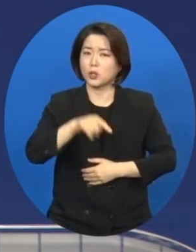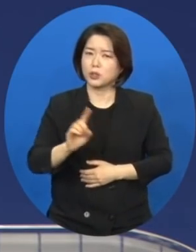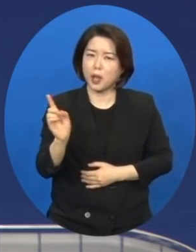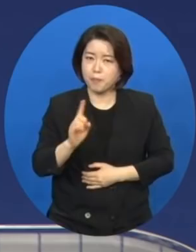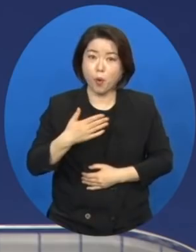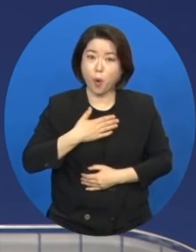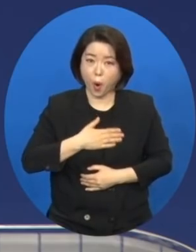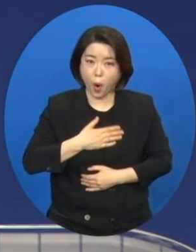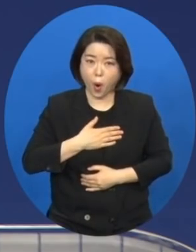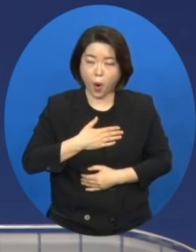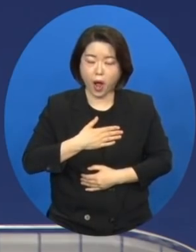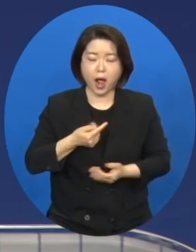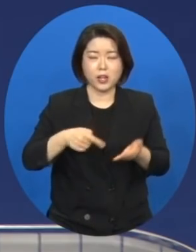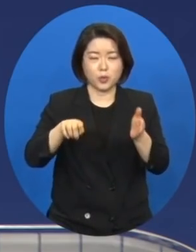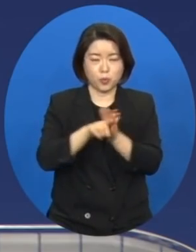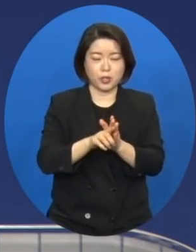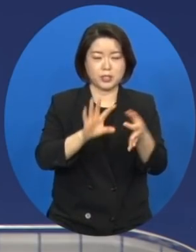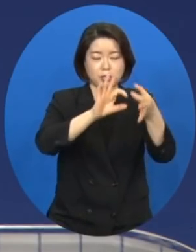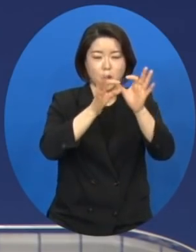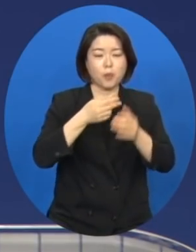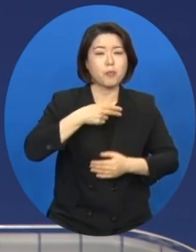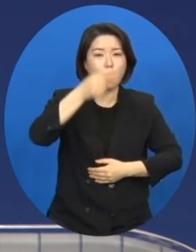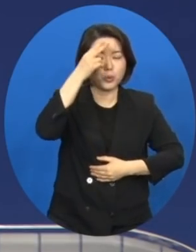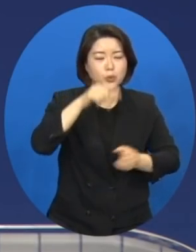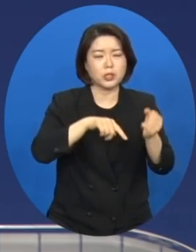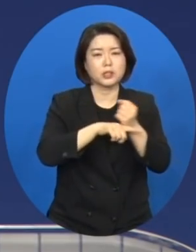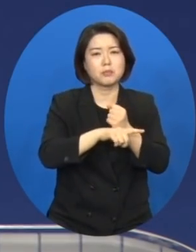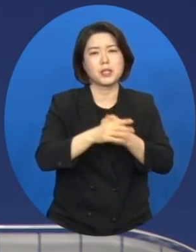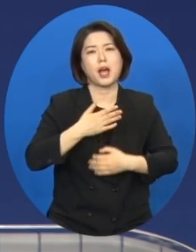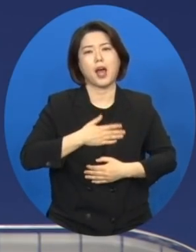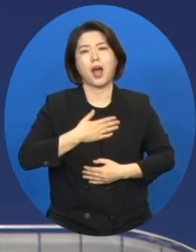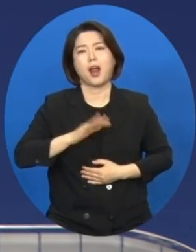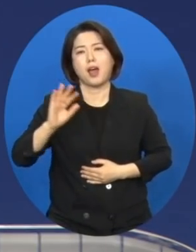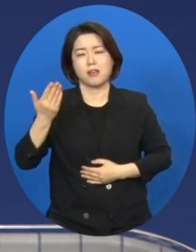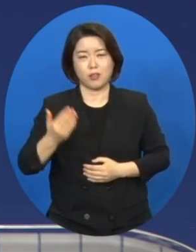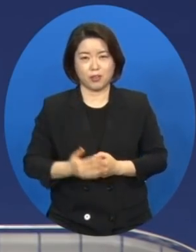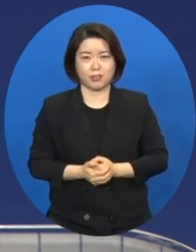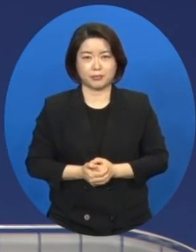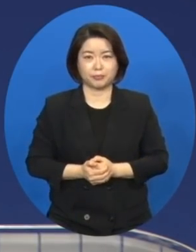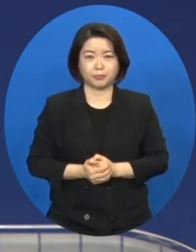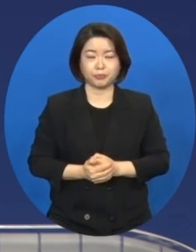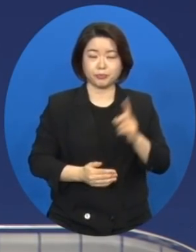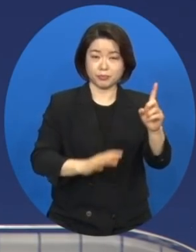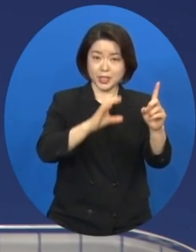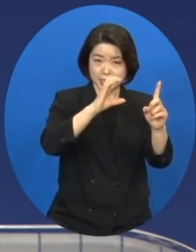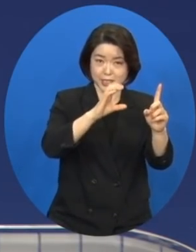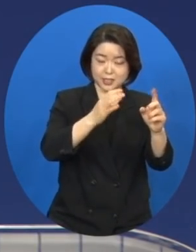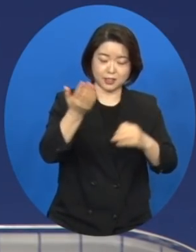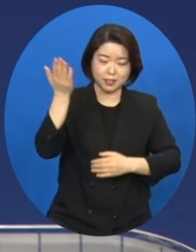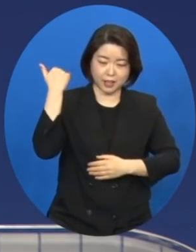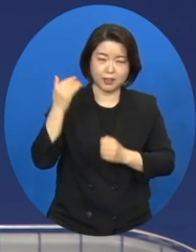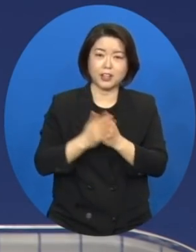오늘 본문의 포도주의 의미가 무엇인지를 알아야만 합니다. 1세기